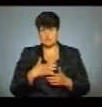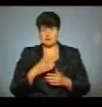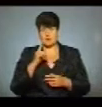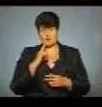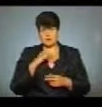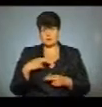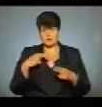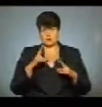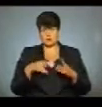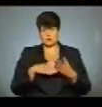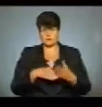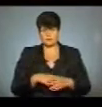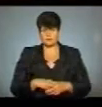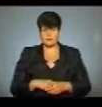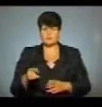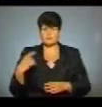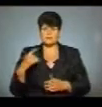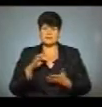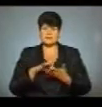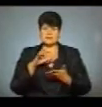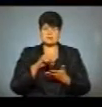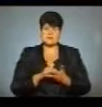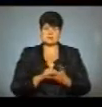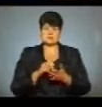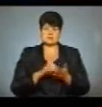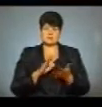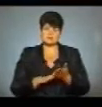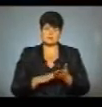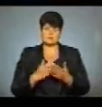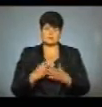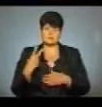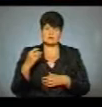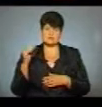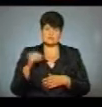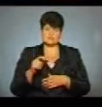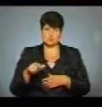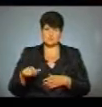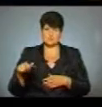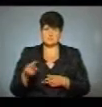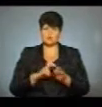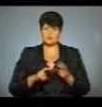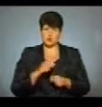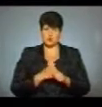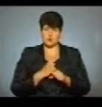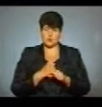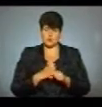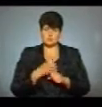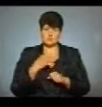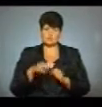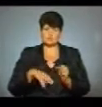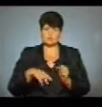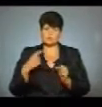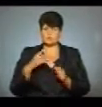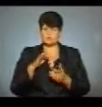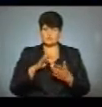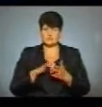на допомогу. На Тернопільщині в центрі зайнятості зареєстровані майже 20 тисяч осіб, які шукають роботу, повідомив директор обласного